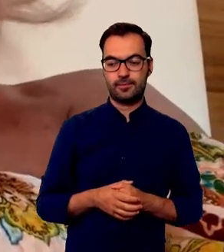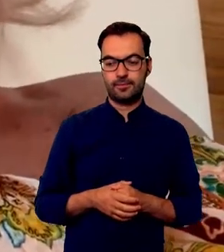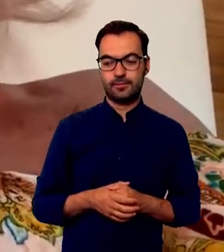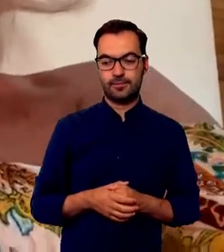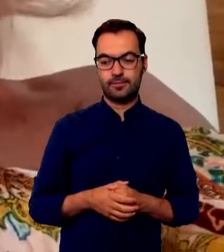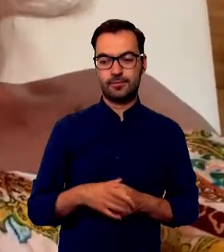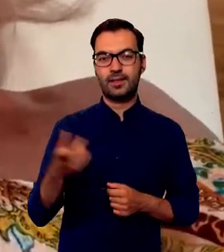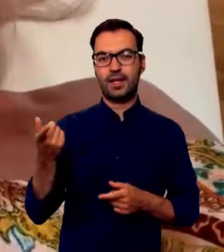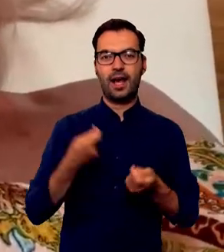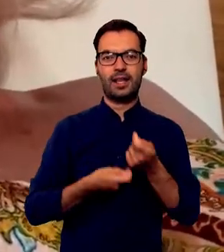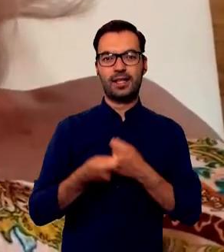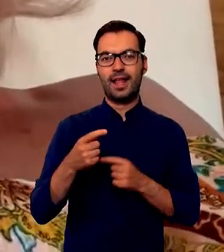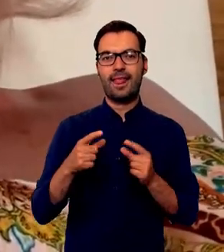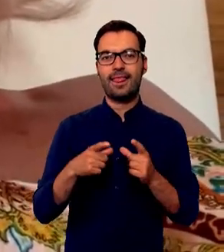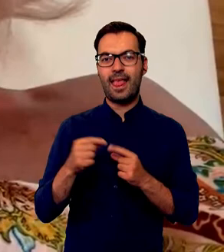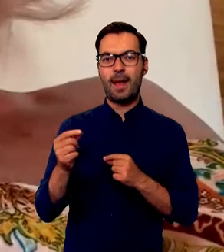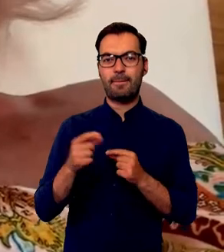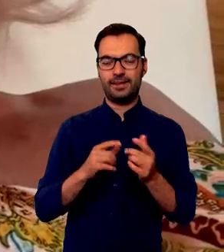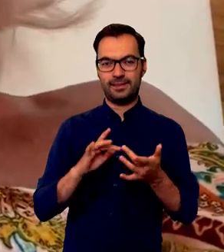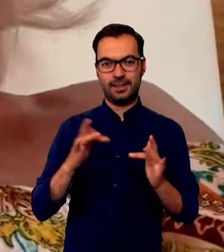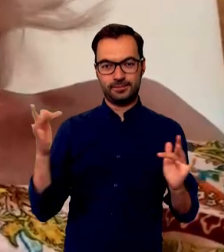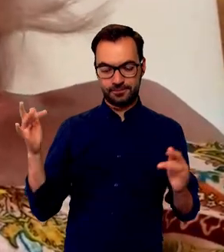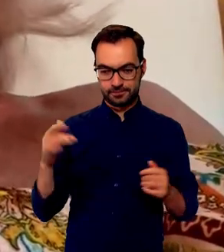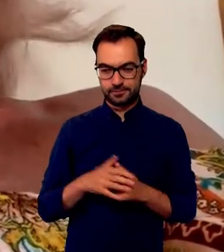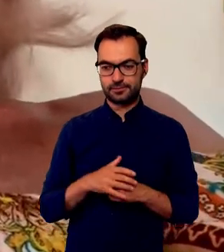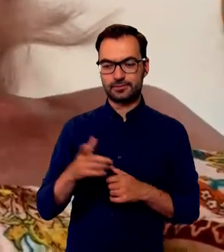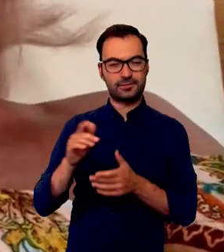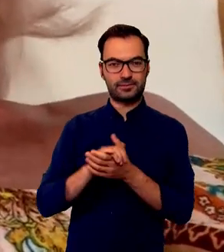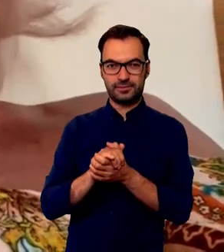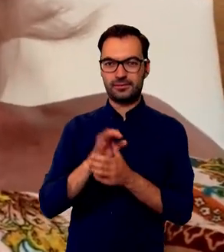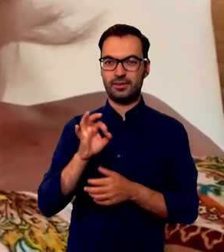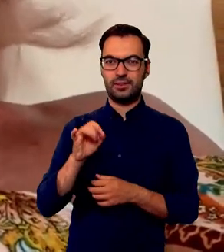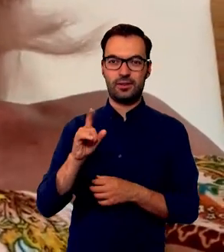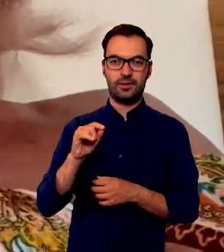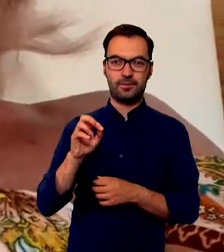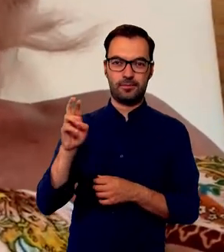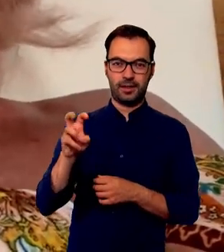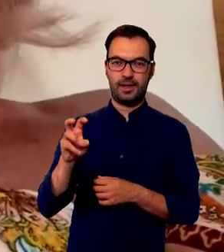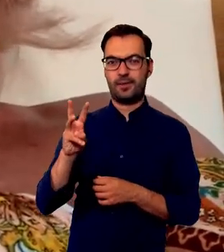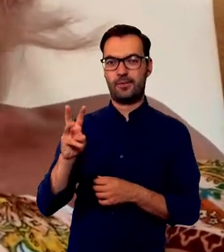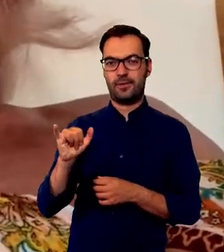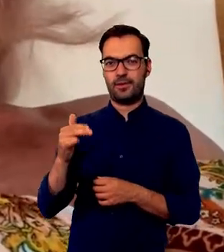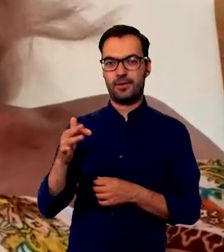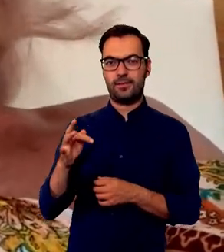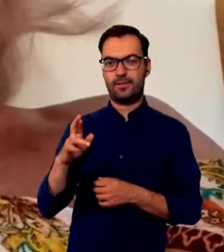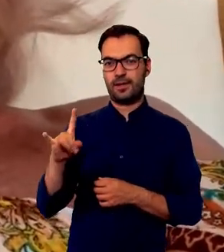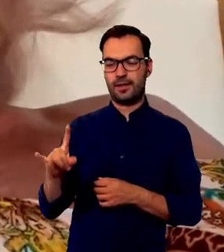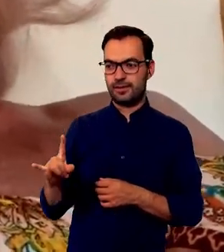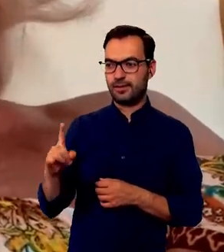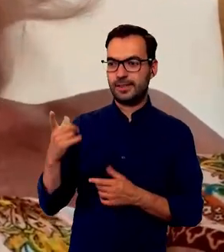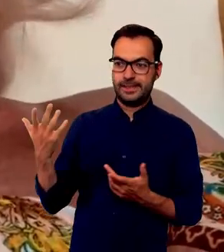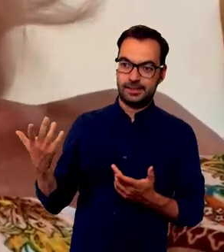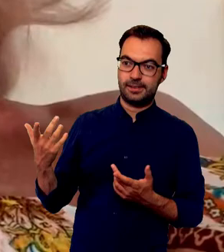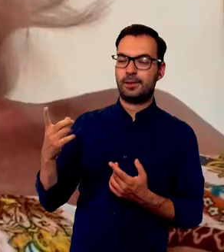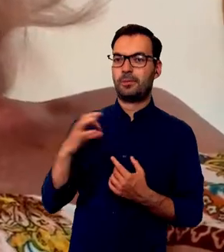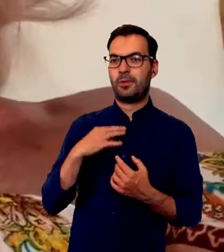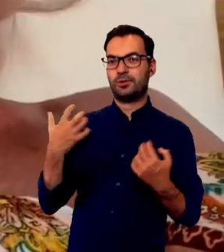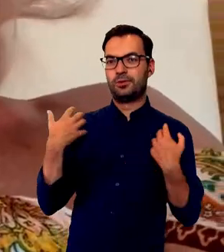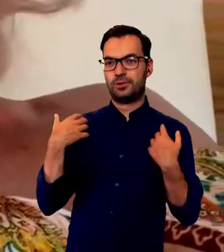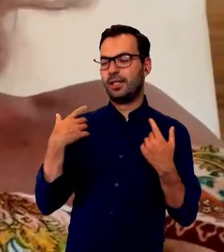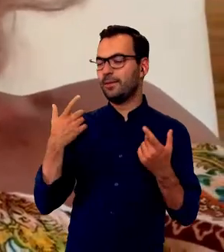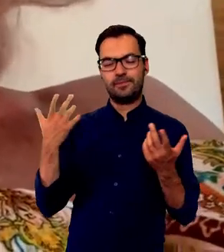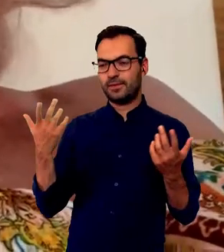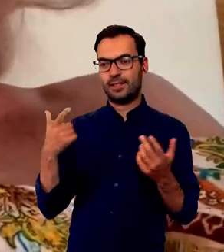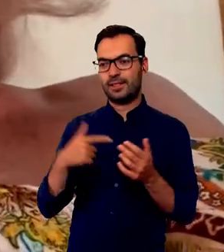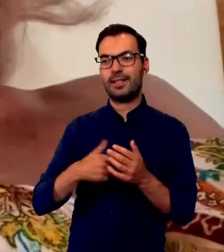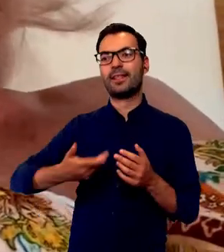dealerem diamentów, przyjacielem Opry Winfrey, no różne historie w moim życiu, to, ale